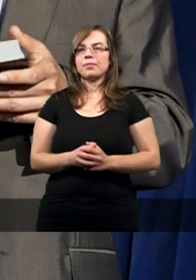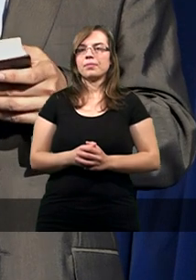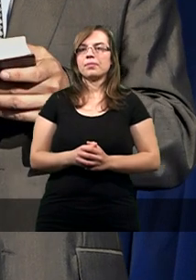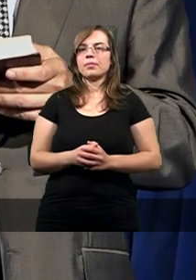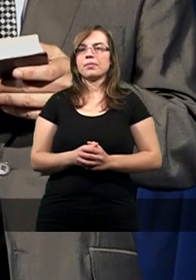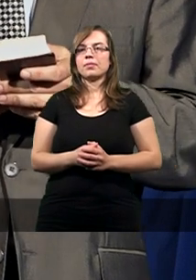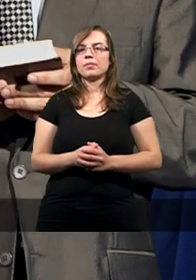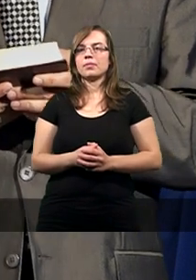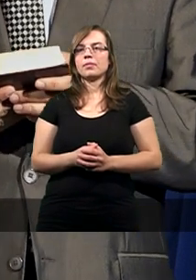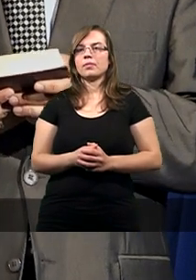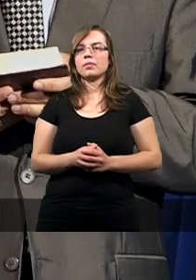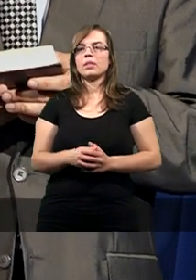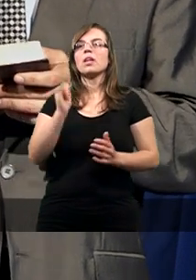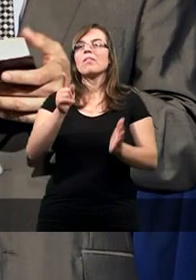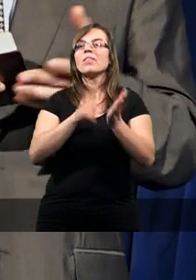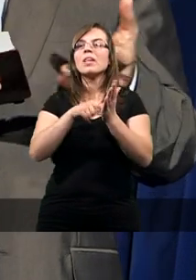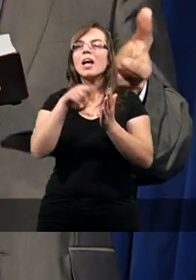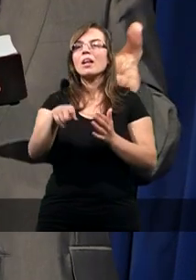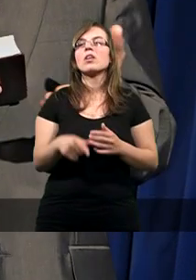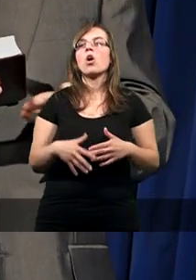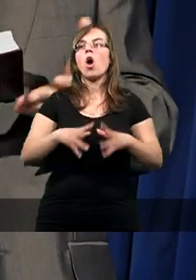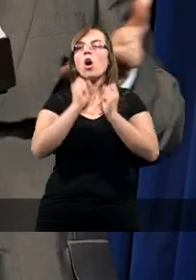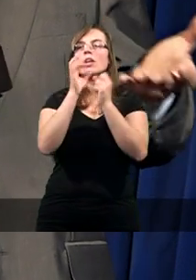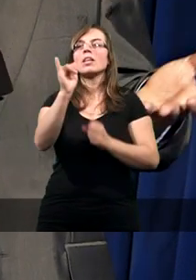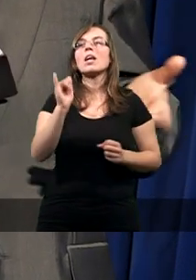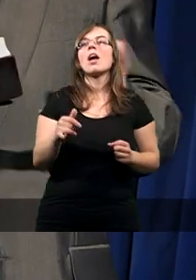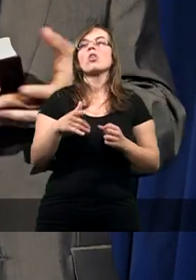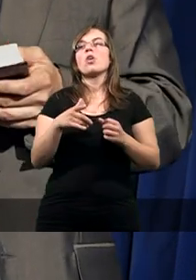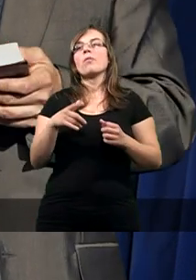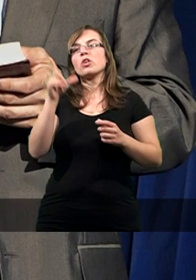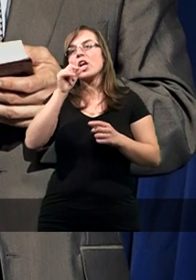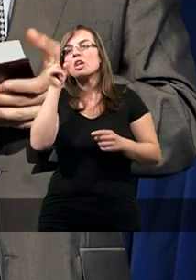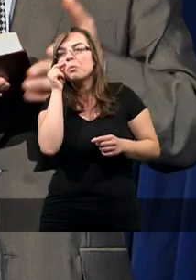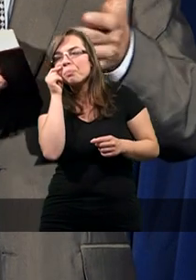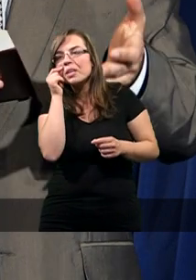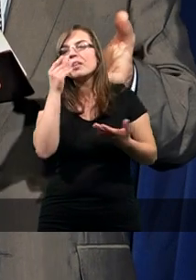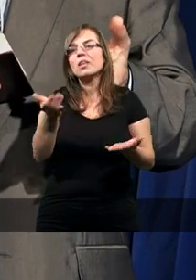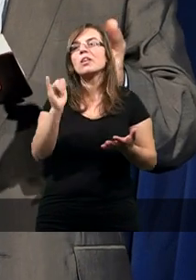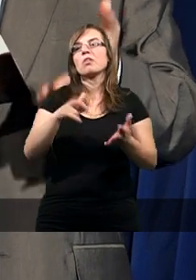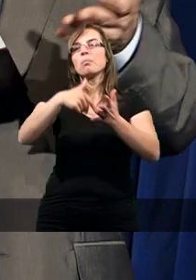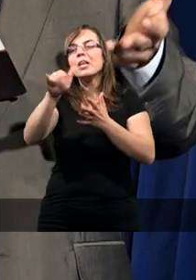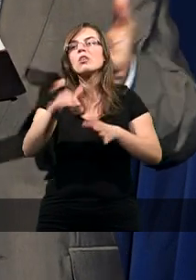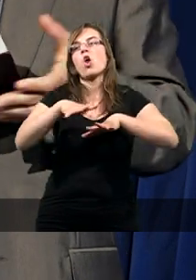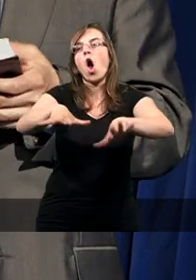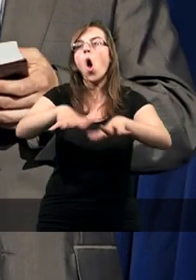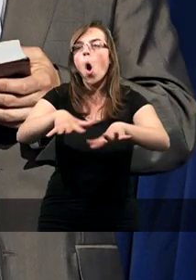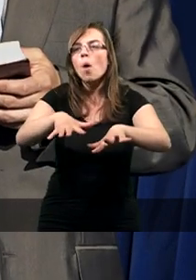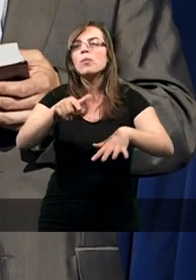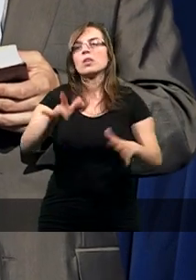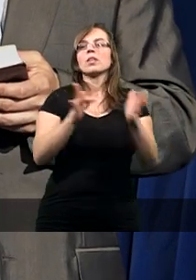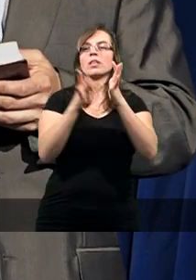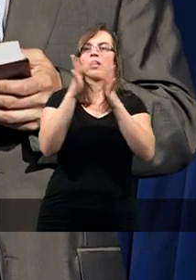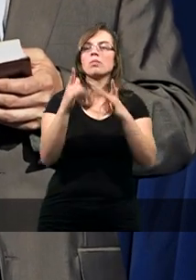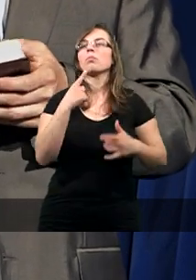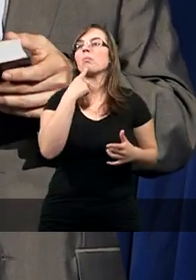no, you don't understand, he's dead. I wtedy apostołowie odpowiedzieli, no to całe szczęście, że śpi, bo tylko przyjdziemy i go obudzimy. I